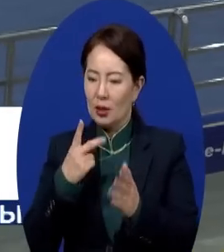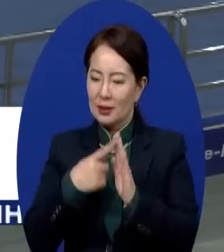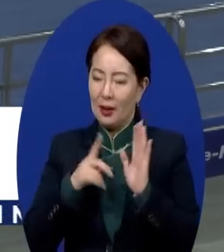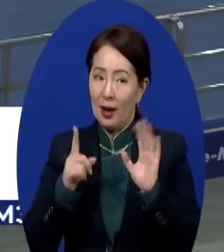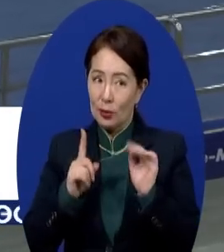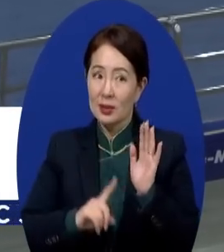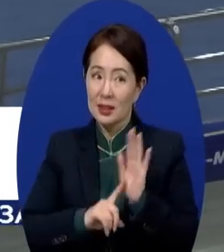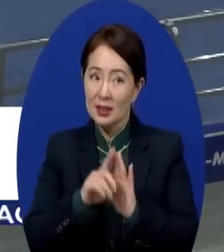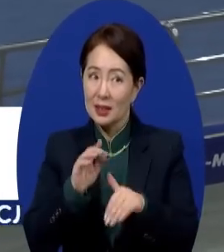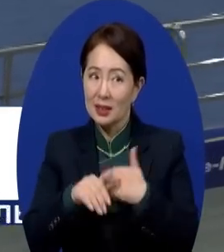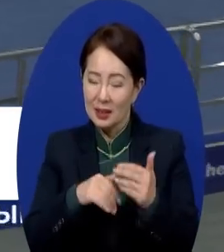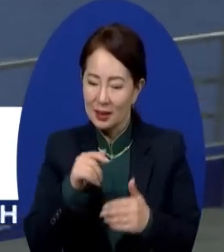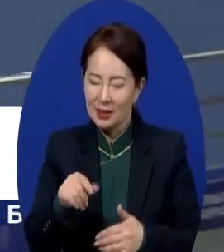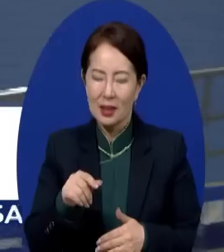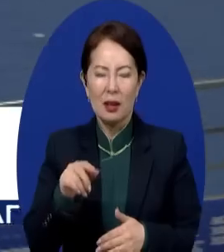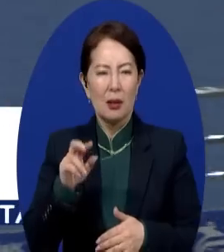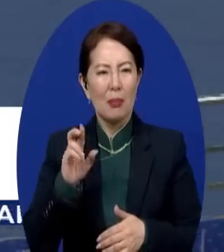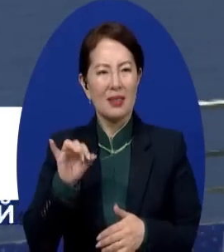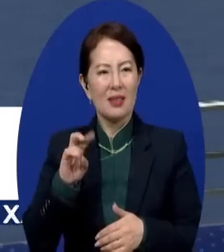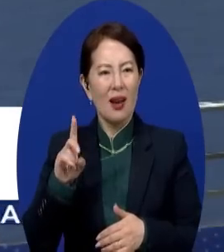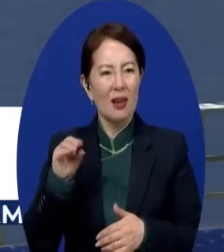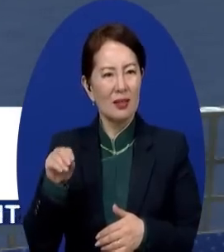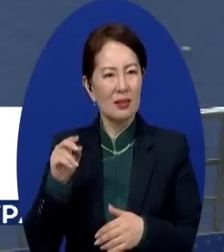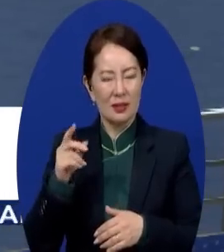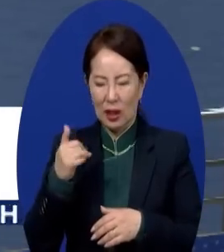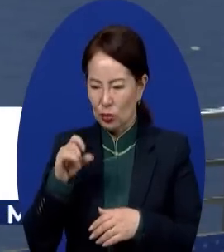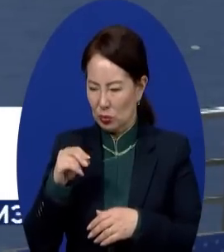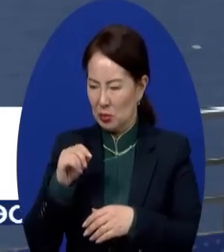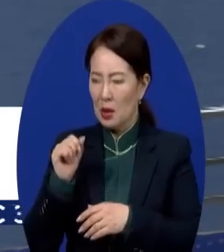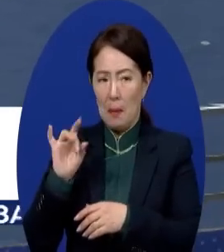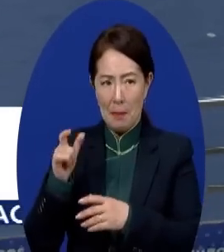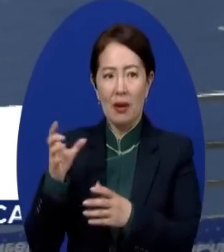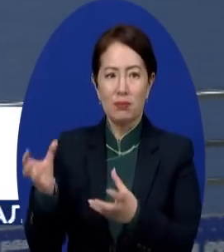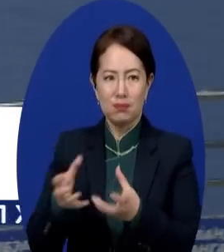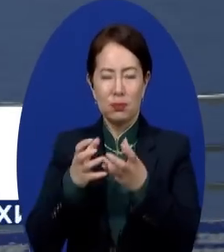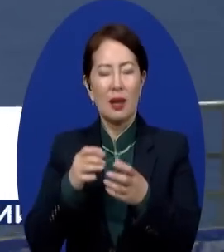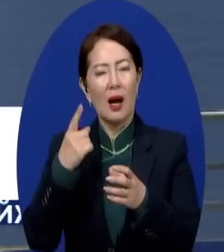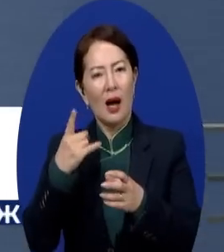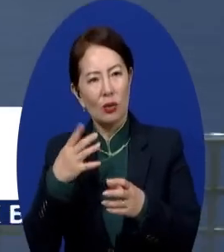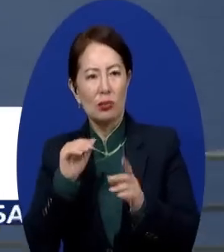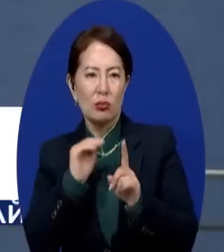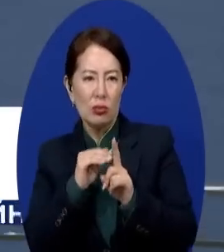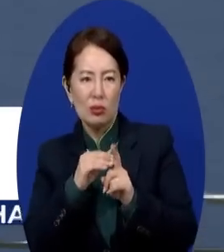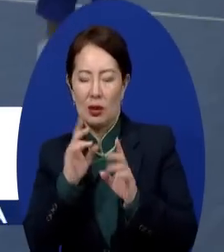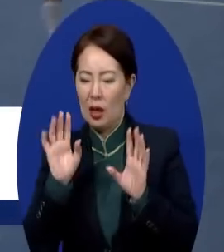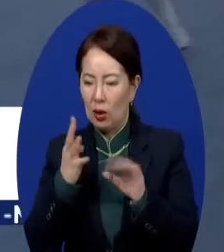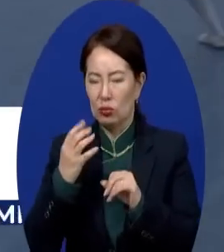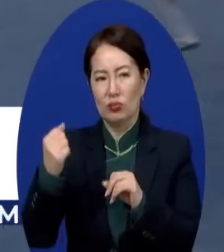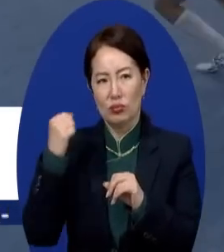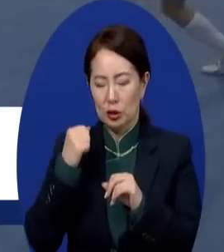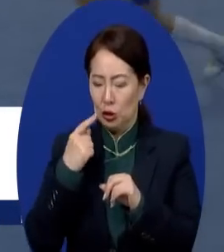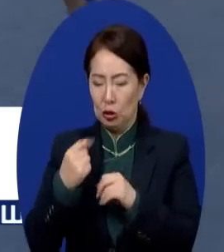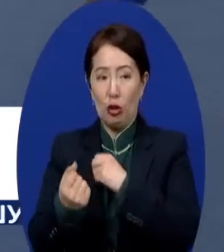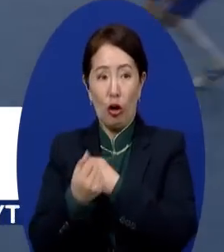тэмцээнд банзрагч тасгалжуулагчтай Ариус баг тэргуун байрыг эзэлсэн юм. Тэд нийт 15 тоглолт хийж 14 хожиж, 1 хожигдсон